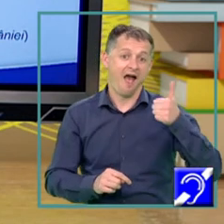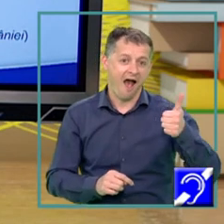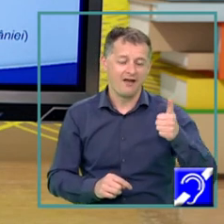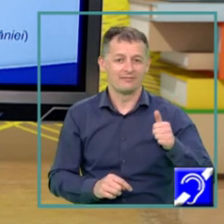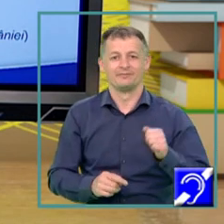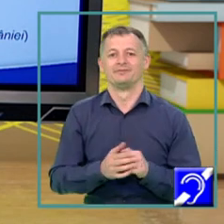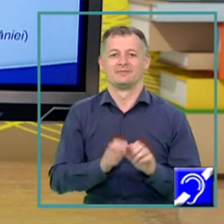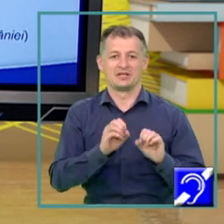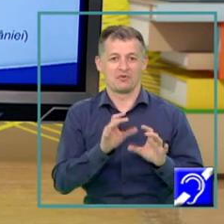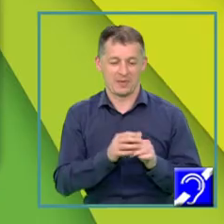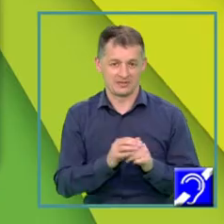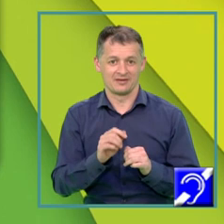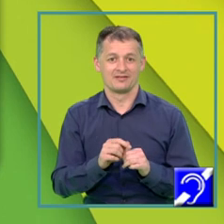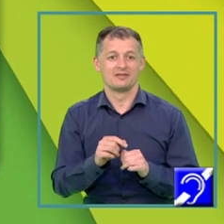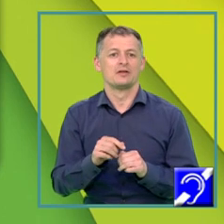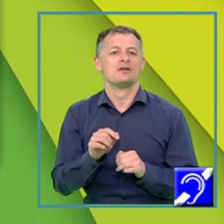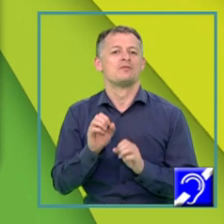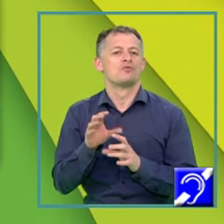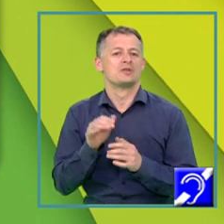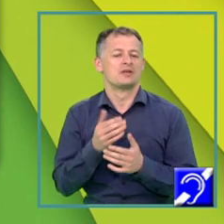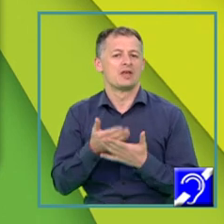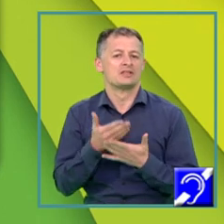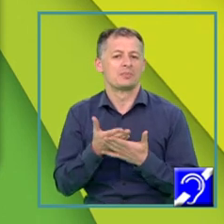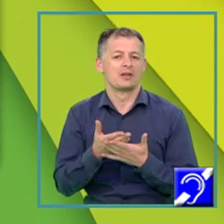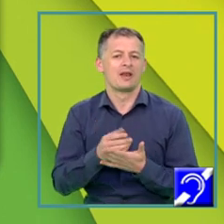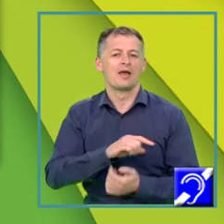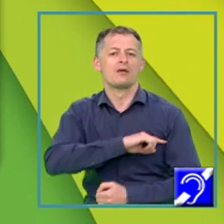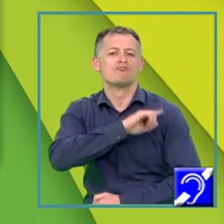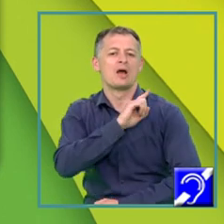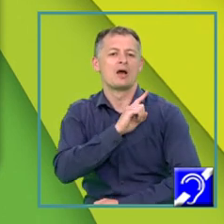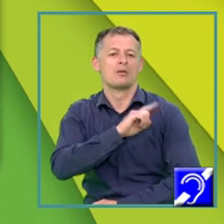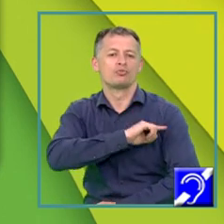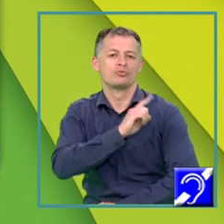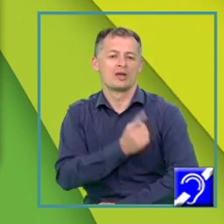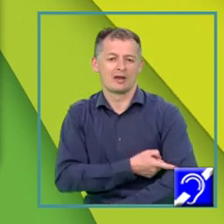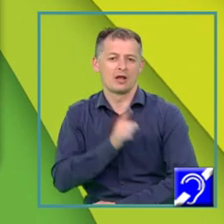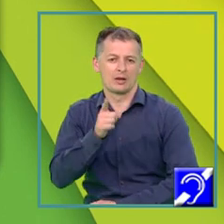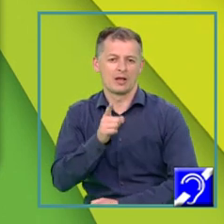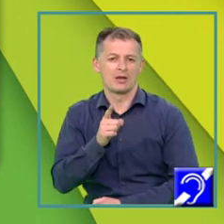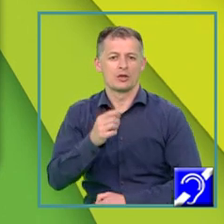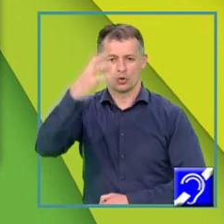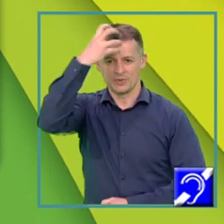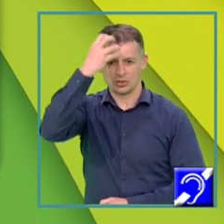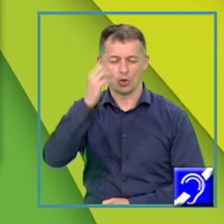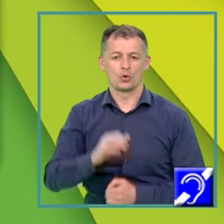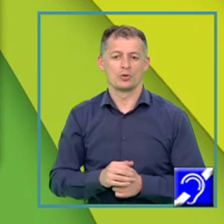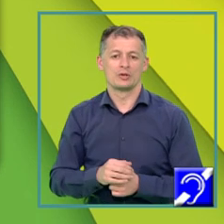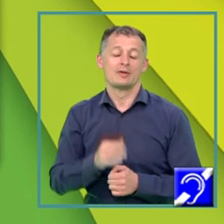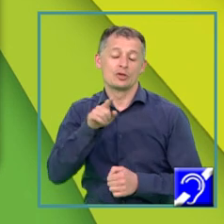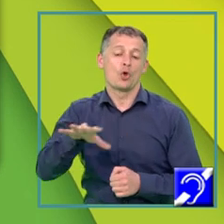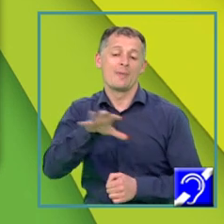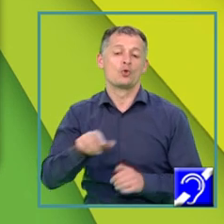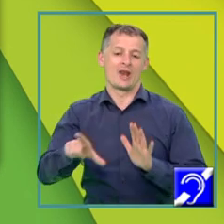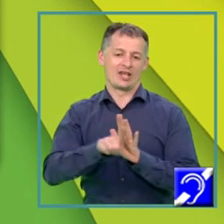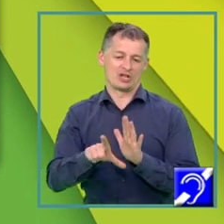o informație referitoare la prerogativele, adică la atribuțiile domnitorului, limitativ, în domeniul legislativ.